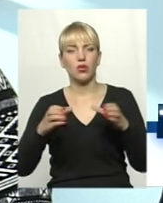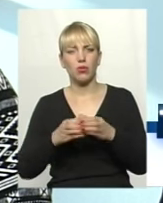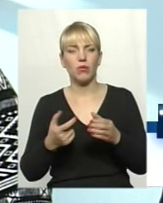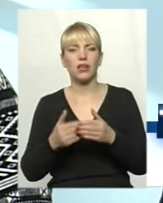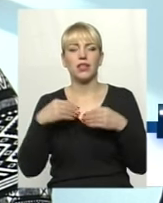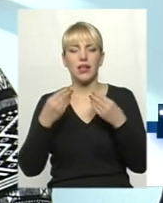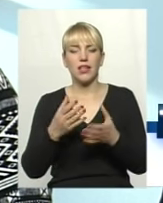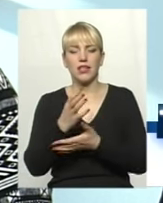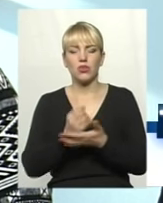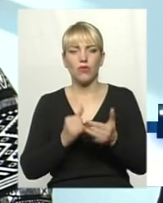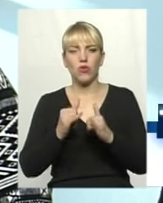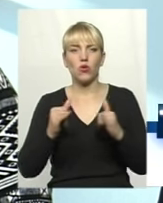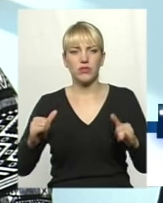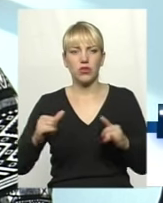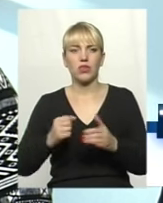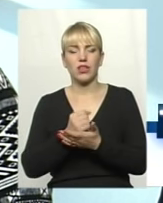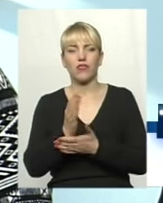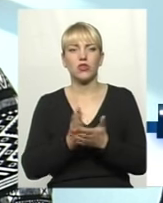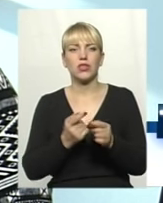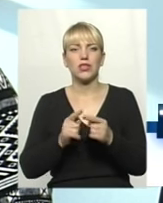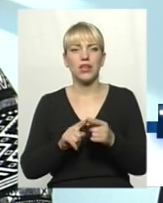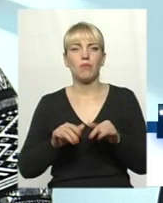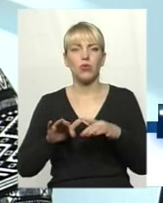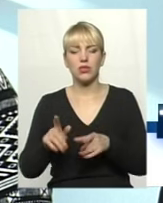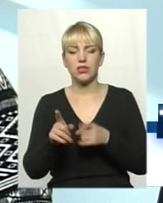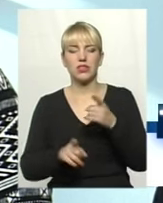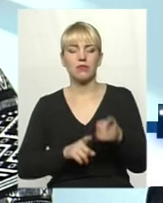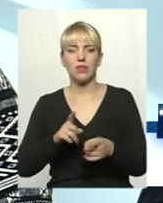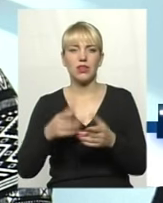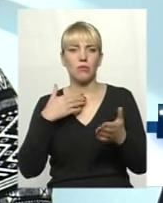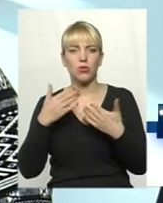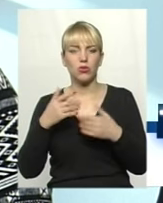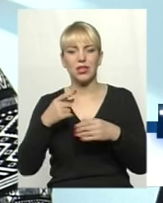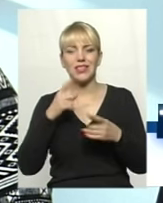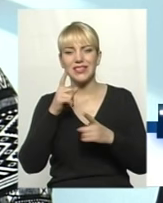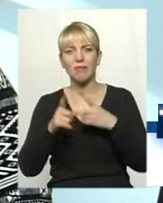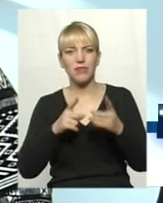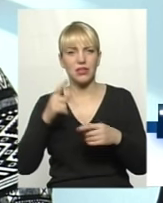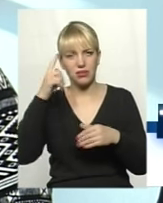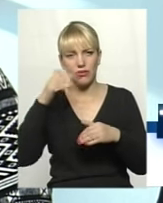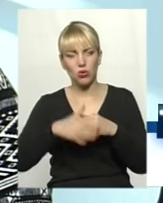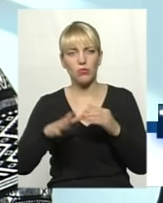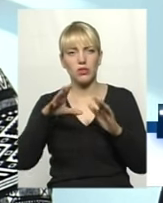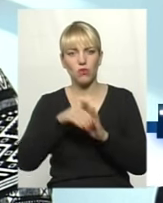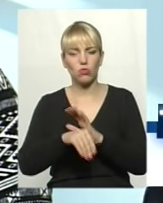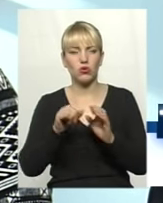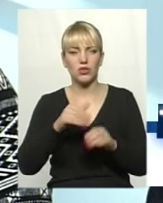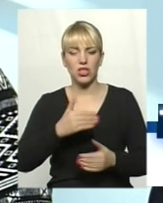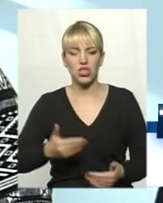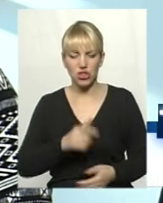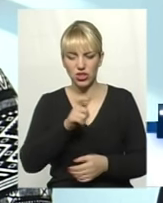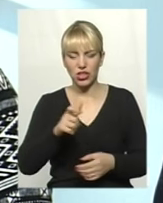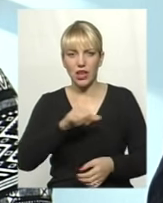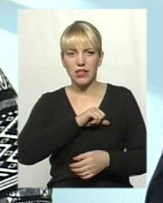ресурси в розвиток інфраструктури. Це процес зміни підходів, зміни свідомості, в тому числі жителів самої громади, розуміння